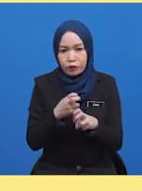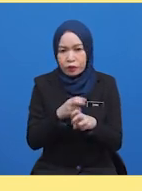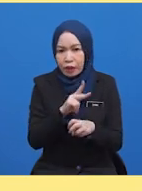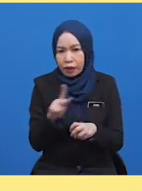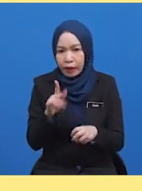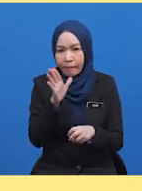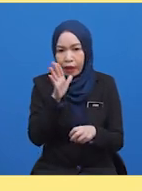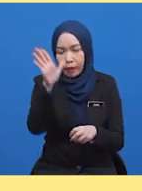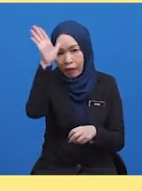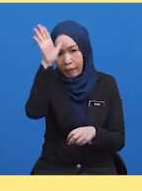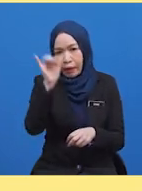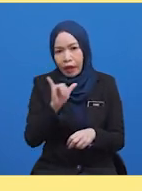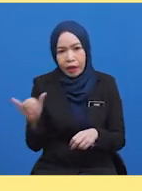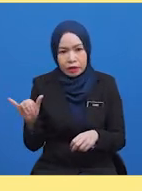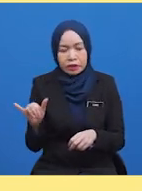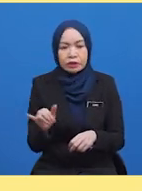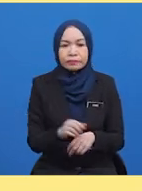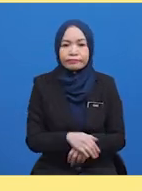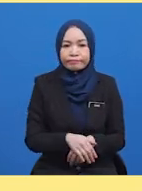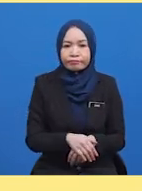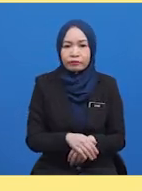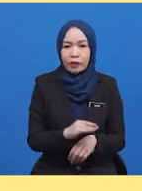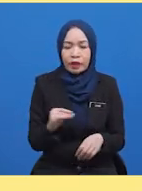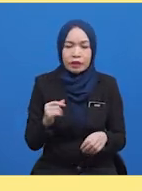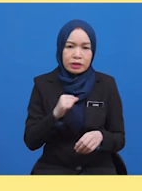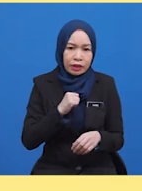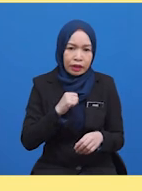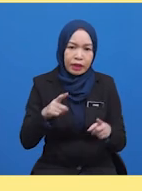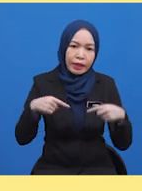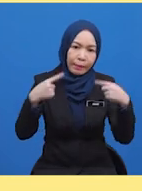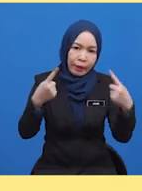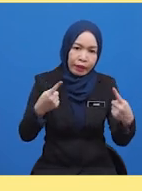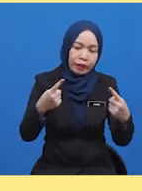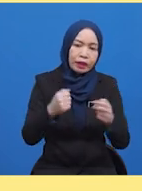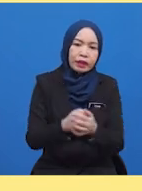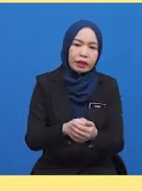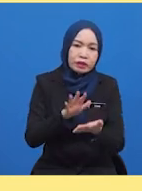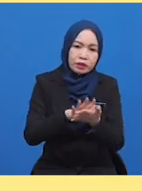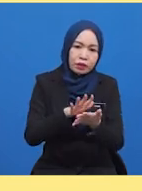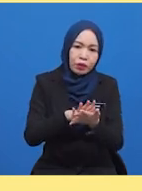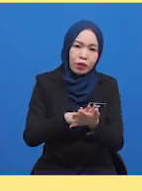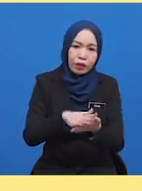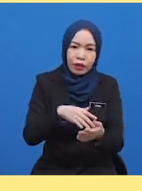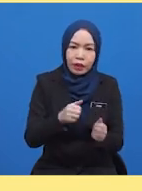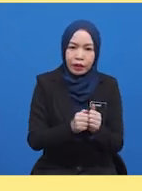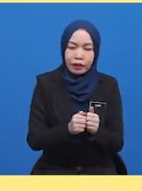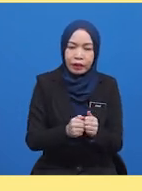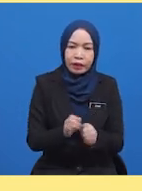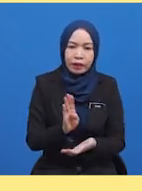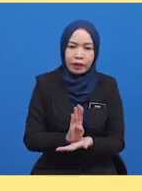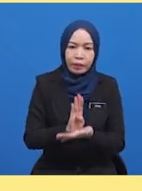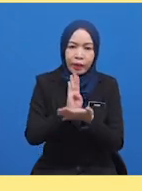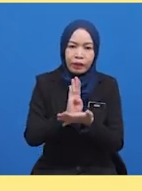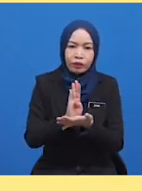sebaliknya dia bersendirian untuk kesekolah dengan bantuan puyuh yang digunakan sebagai